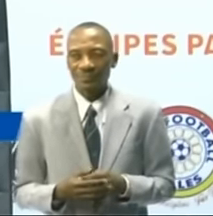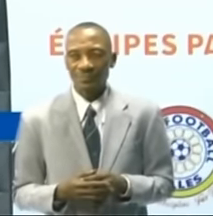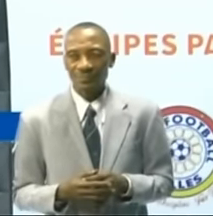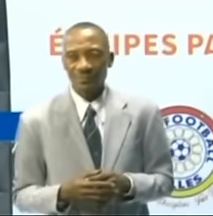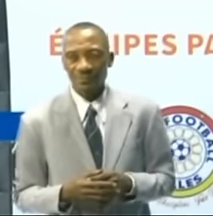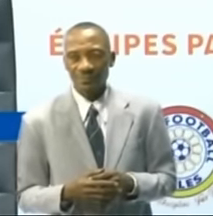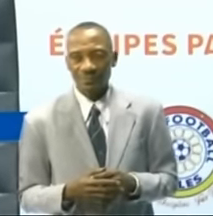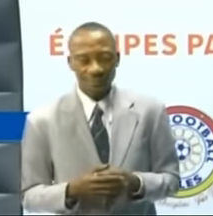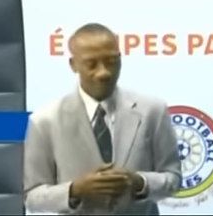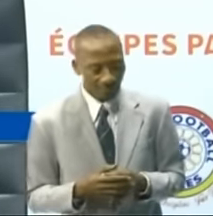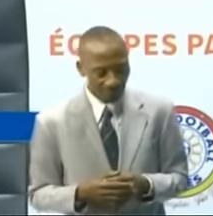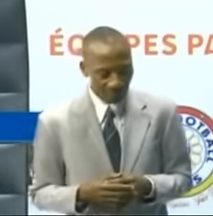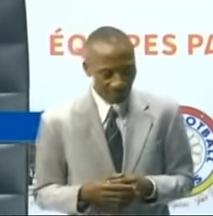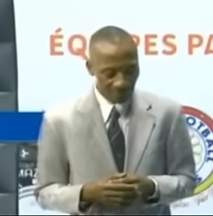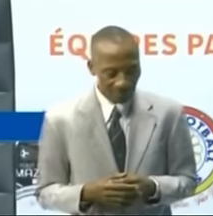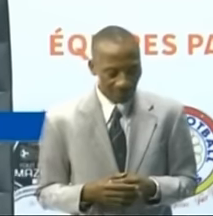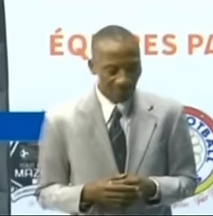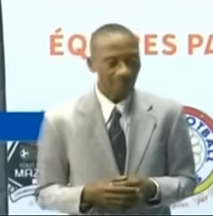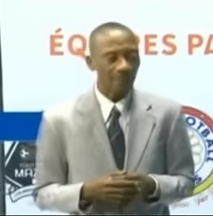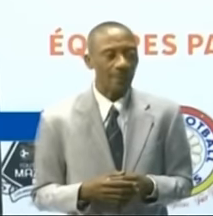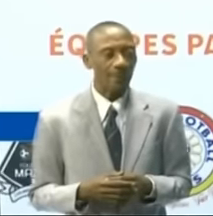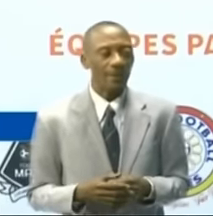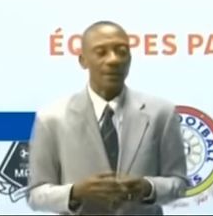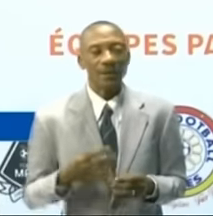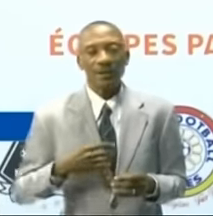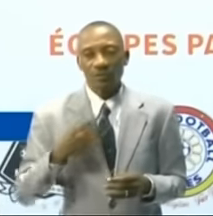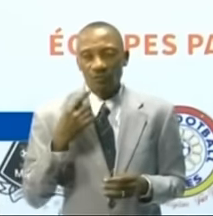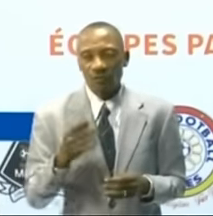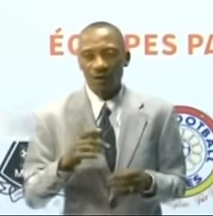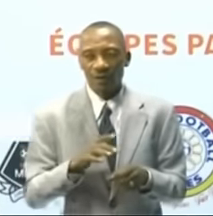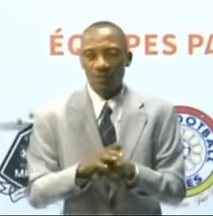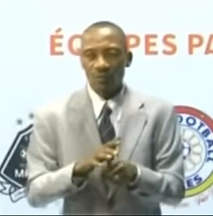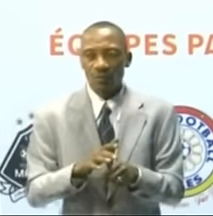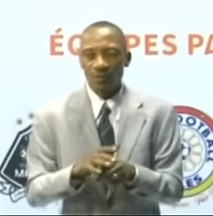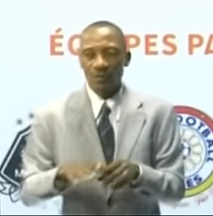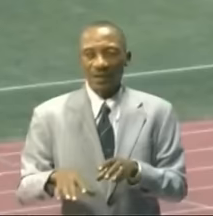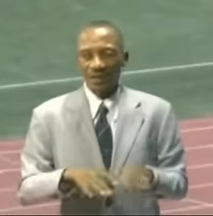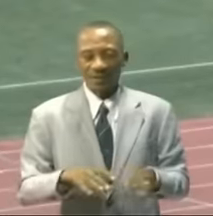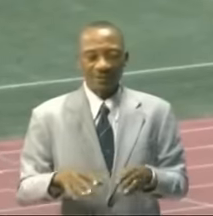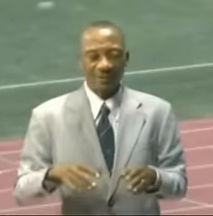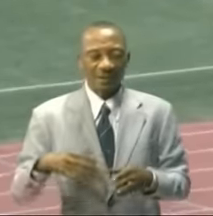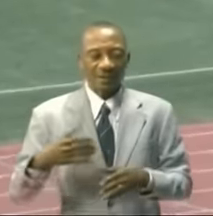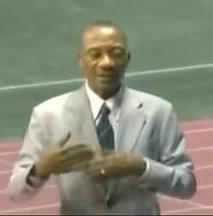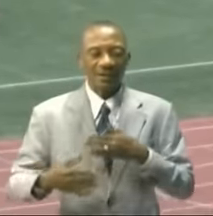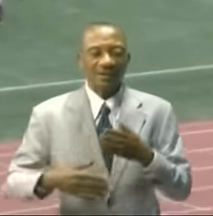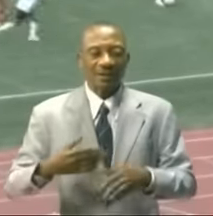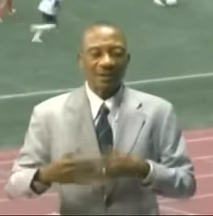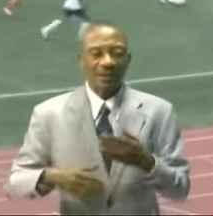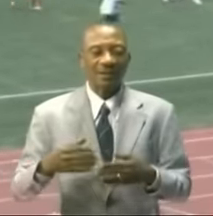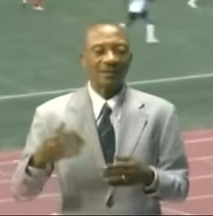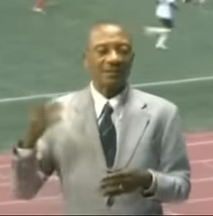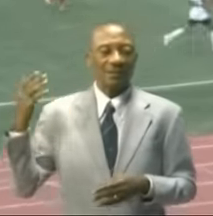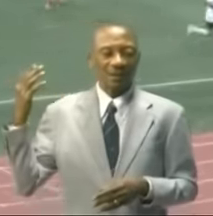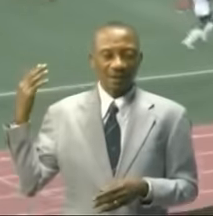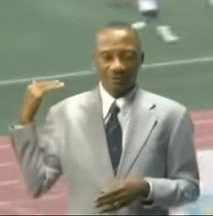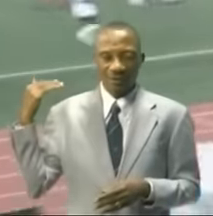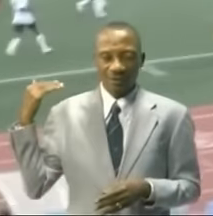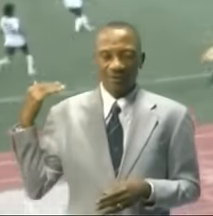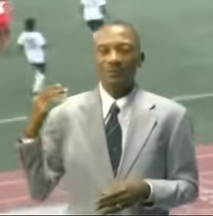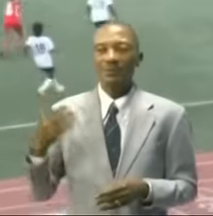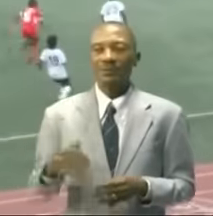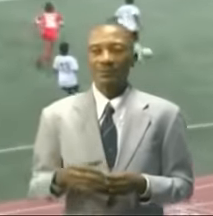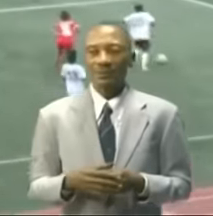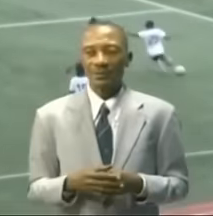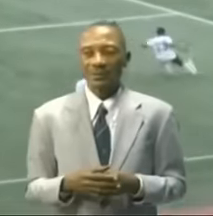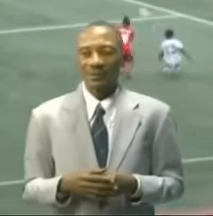j'ai des bonnes joueuses, ça c'est la réalité. Pour le match de demain, il faut juste que la ligne d'attaque applique les consignes. Par exemple, quand il y a un centre